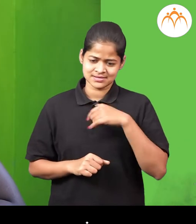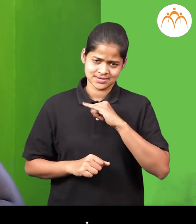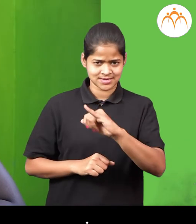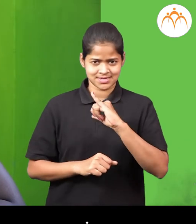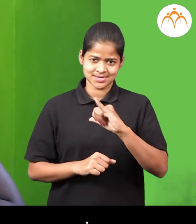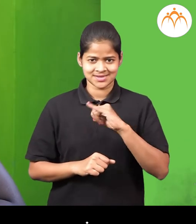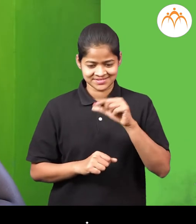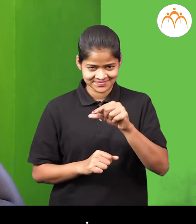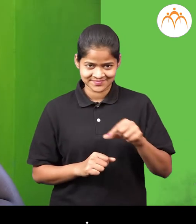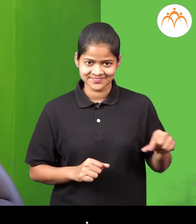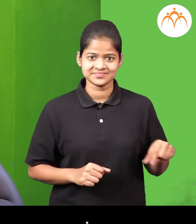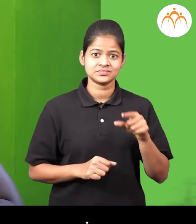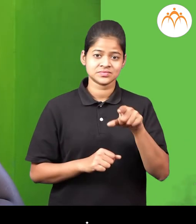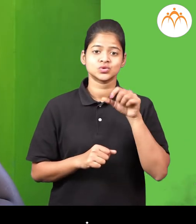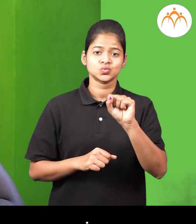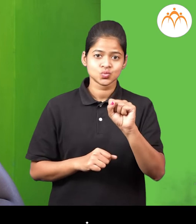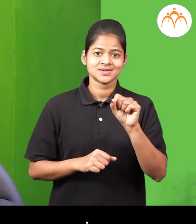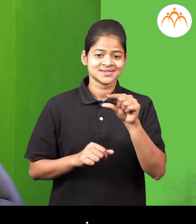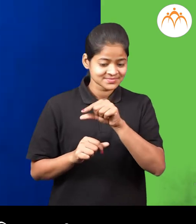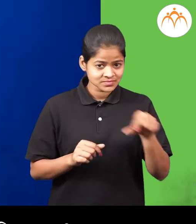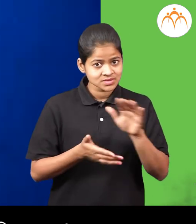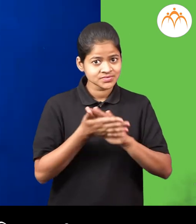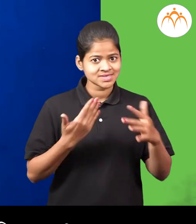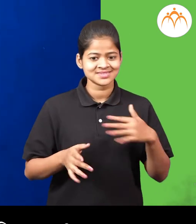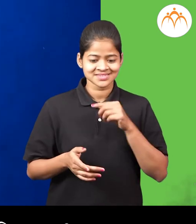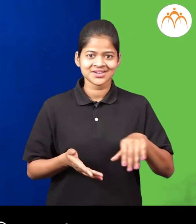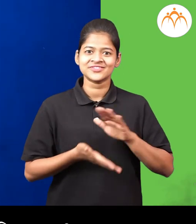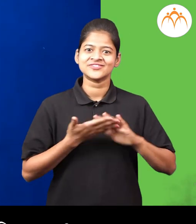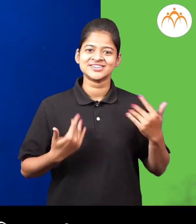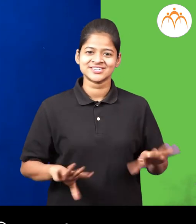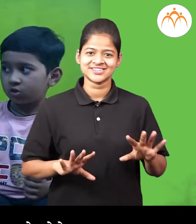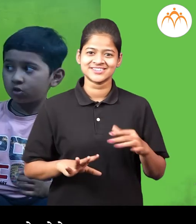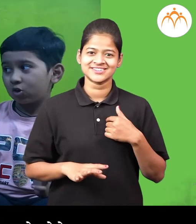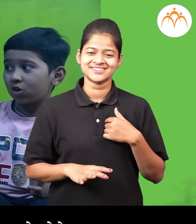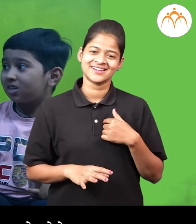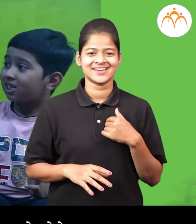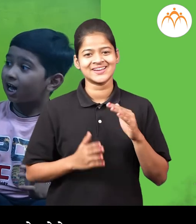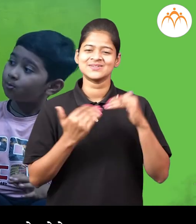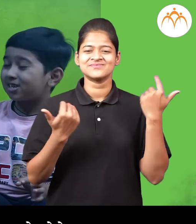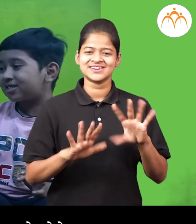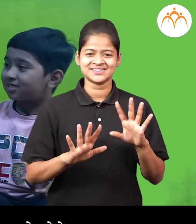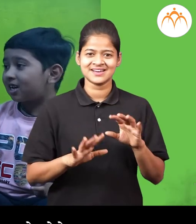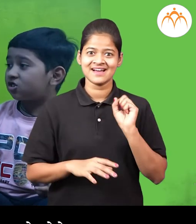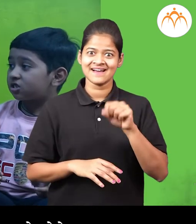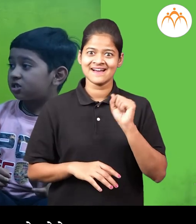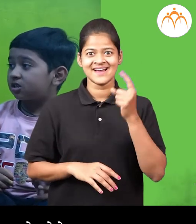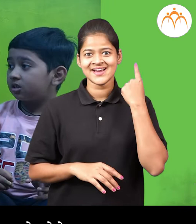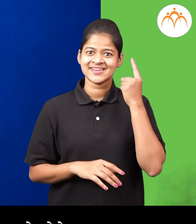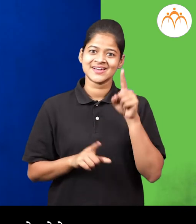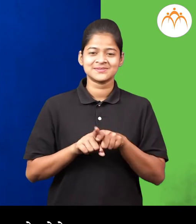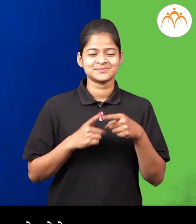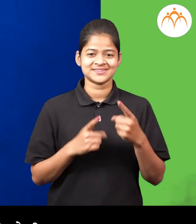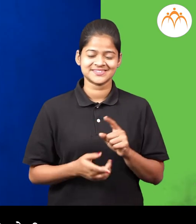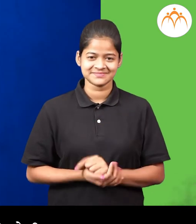अणि तुझे गोटी सपले सिम्हां माज़ा सुद्णा सिंपल्या। तुम्हाला इवी मेलालना तितकियाच। होहो ल। काल्पन आशत जाले ओतो